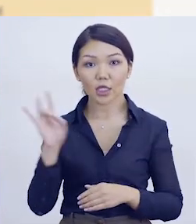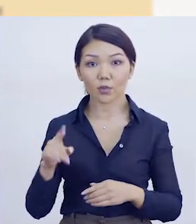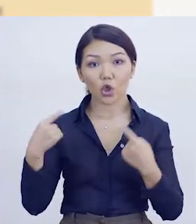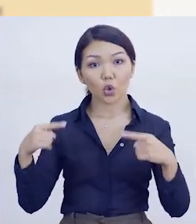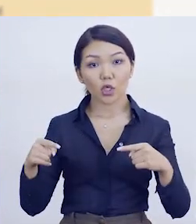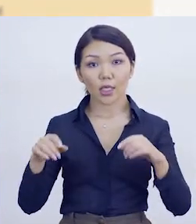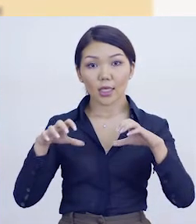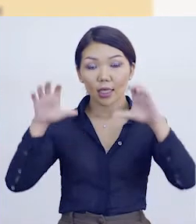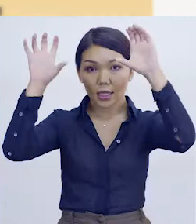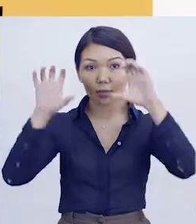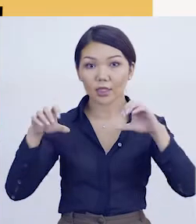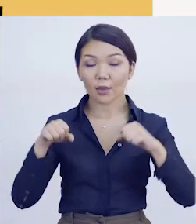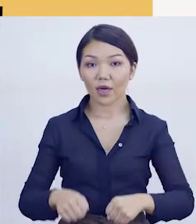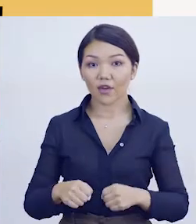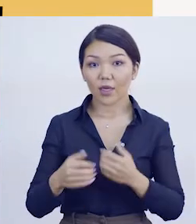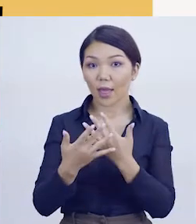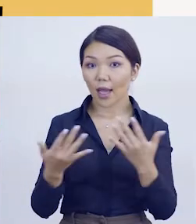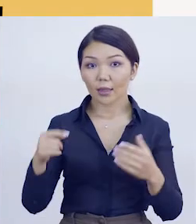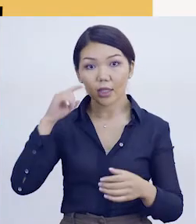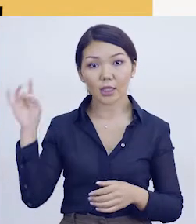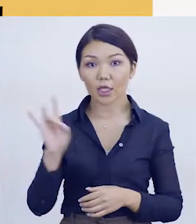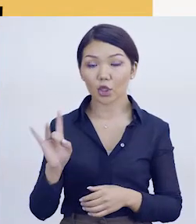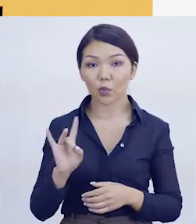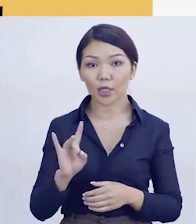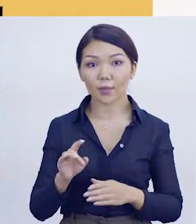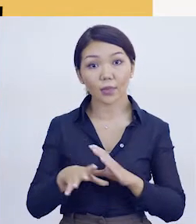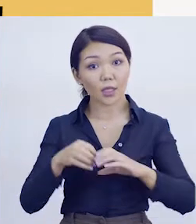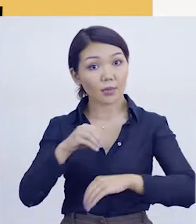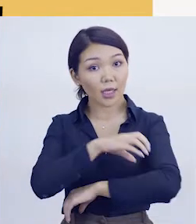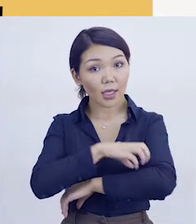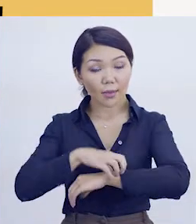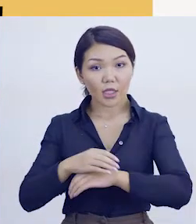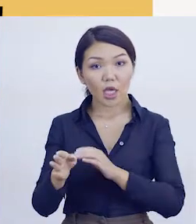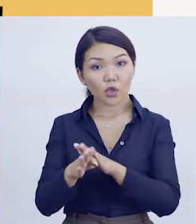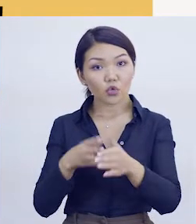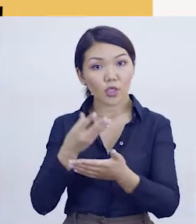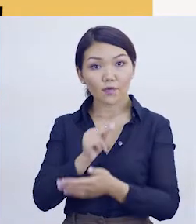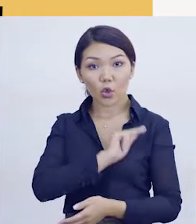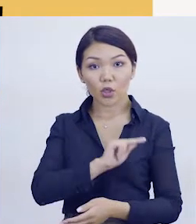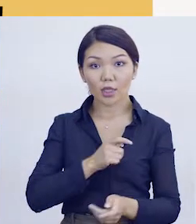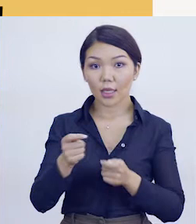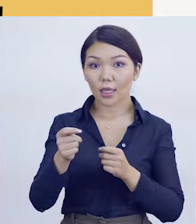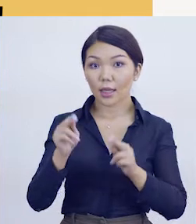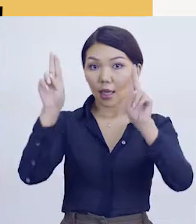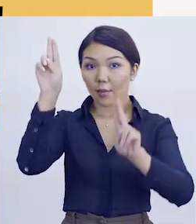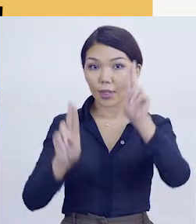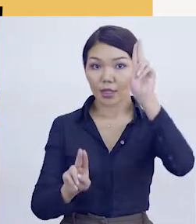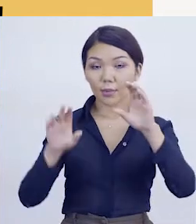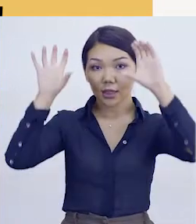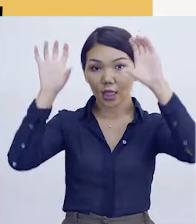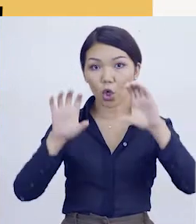самоуправлении, законом об избирательных комиссиях по проведению выборов и референдумов Кыргызской Республики и другими нормативными